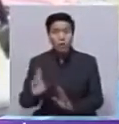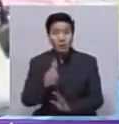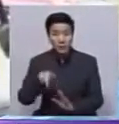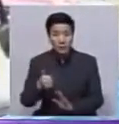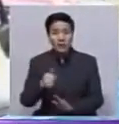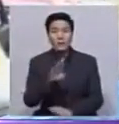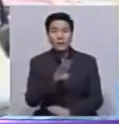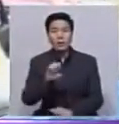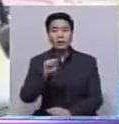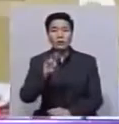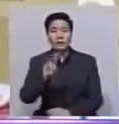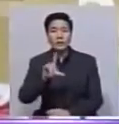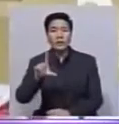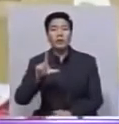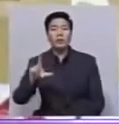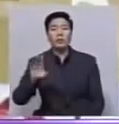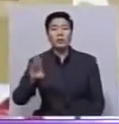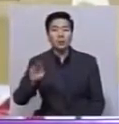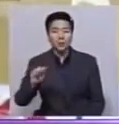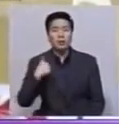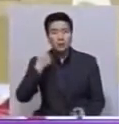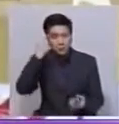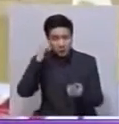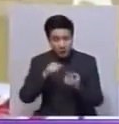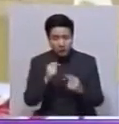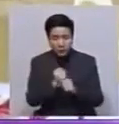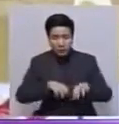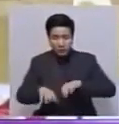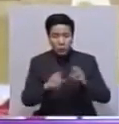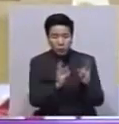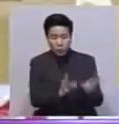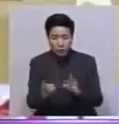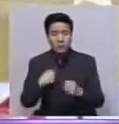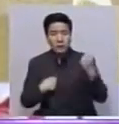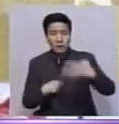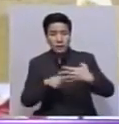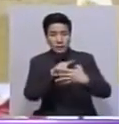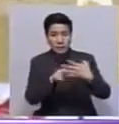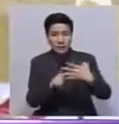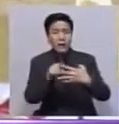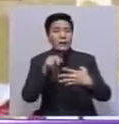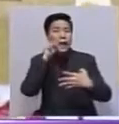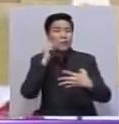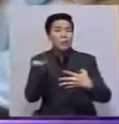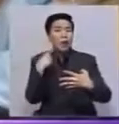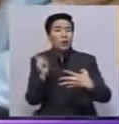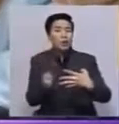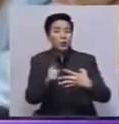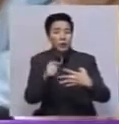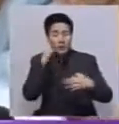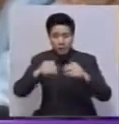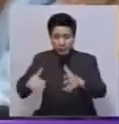ได้427ล้านลูกบาทเมตรโดยจะมีการดำเนินการ4แนวทางคือการปรับปรุงแหล่งน้ำเดิมจัด